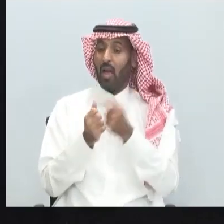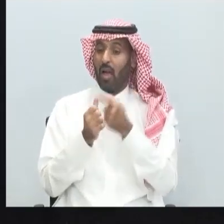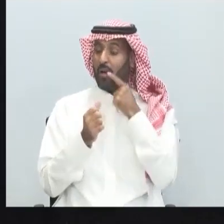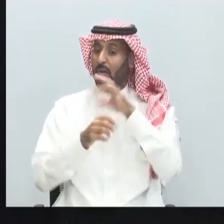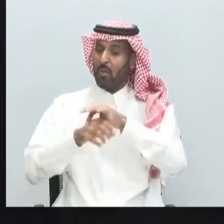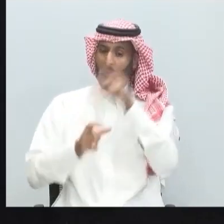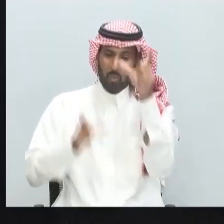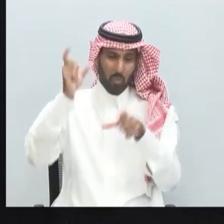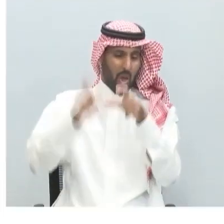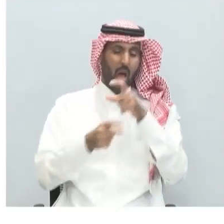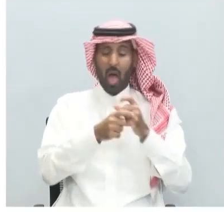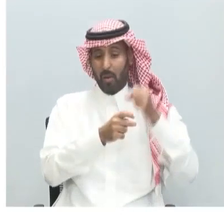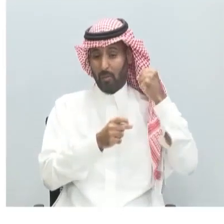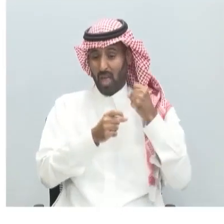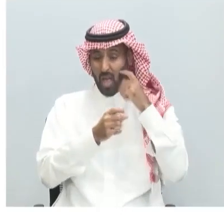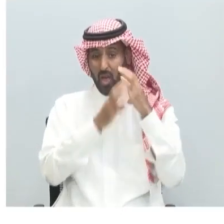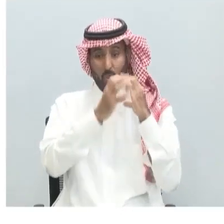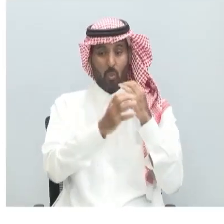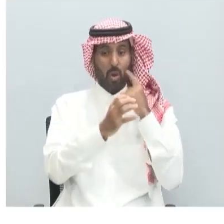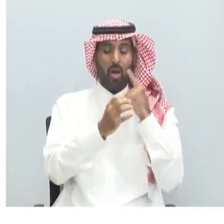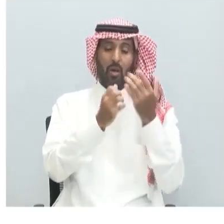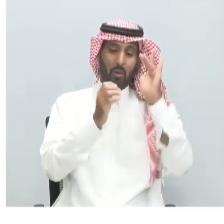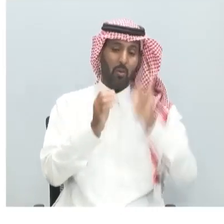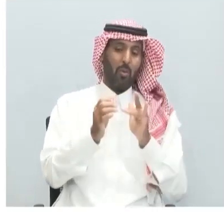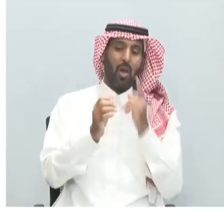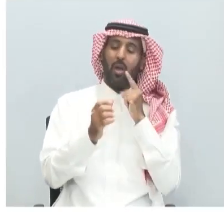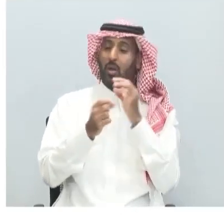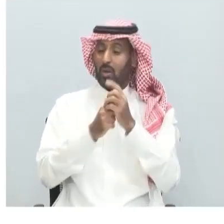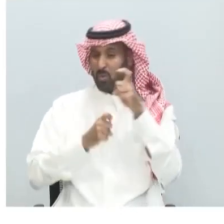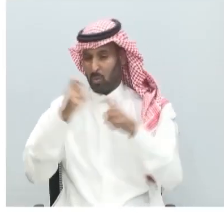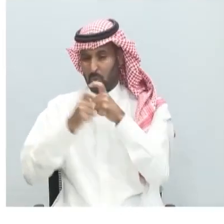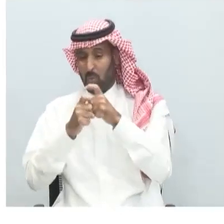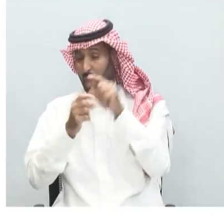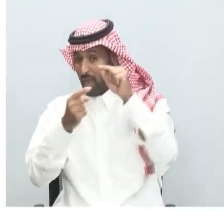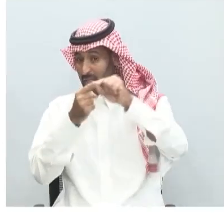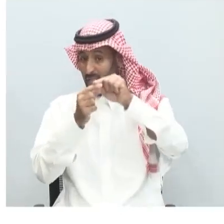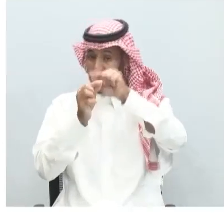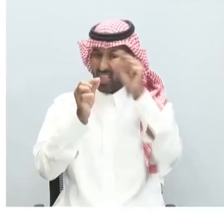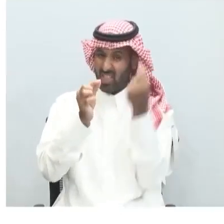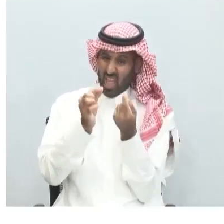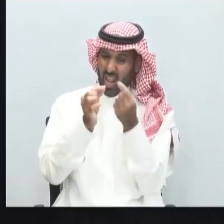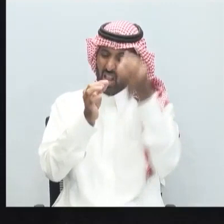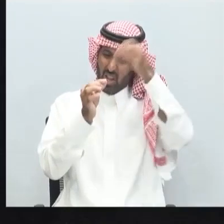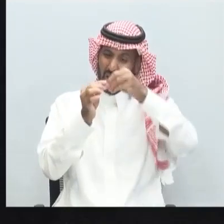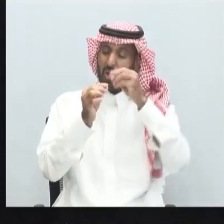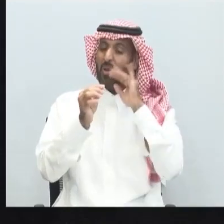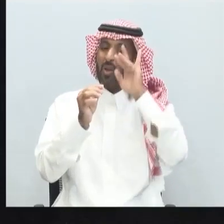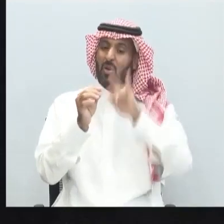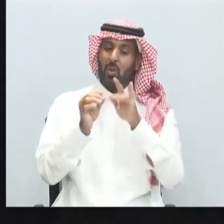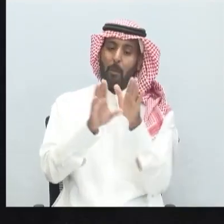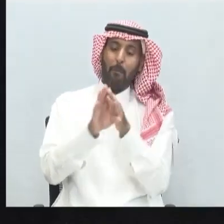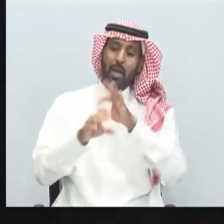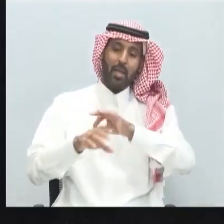الناس في الحافلات وترتيب الالكترونات في الذره عندما يقومون الناس بالجلوس في